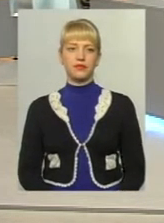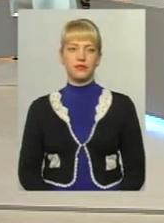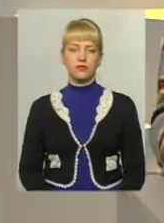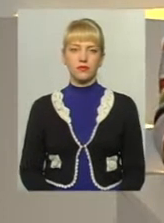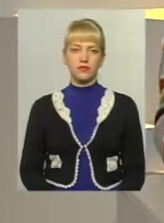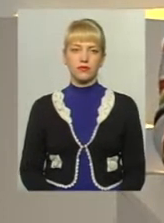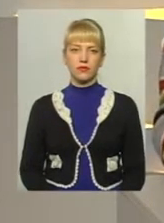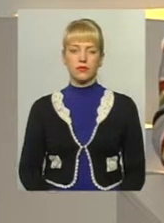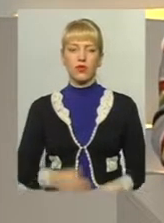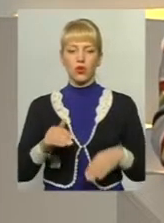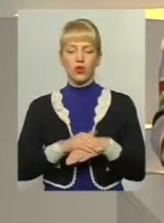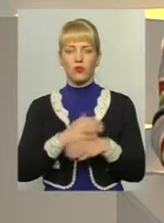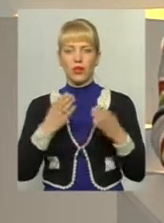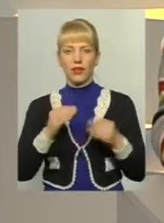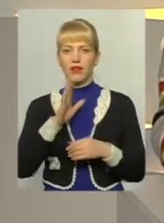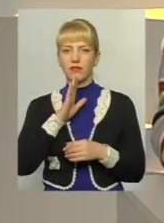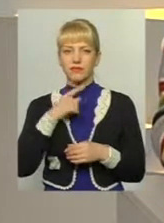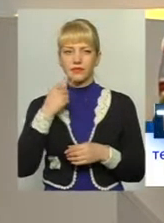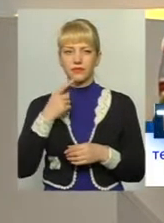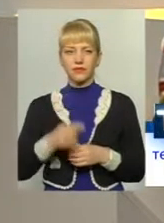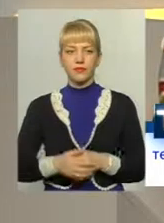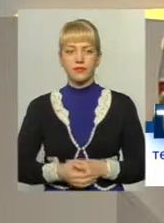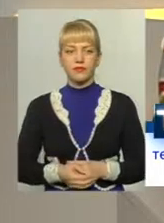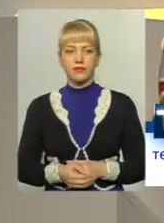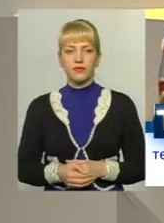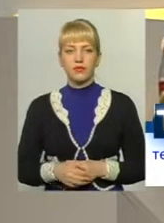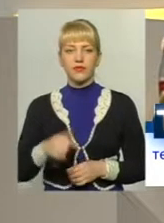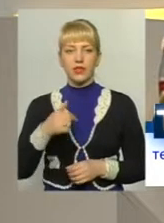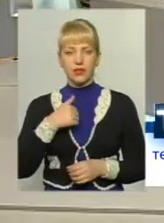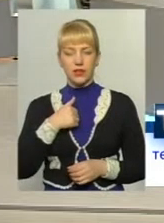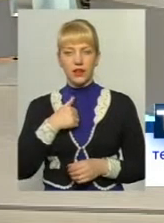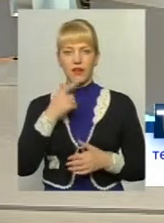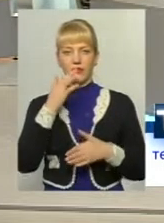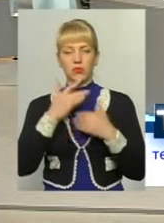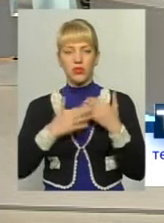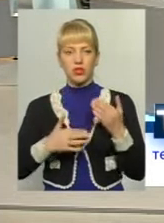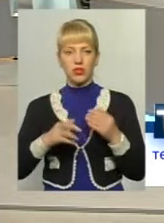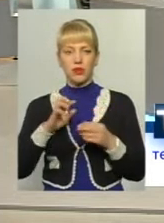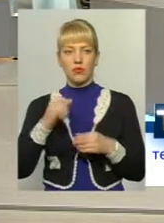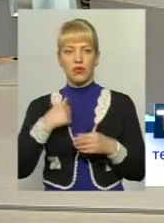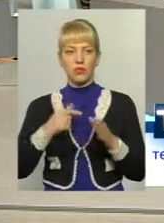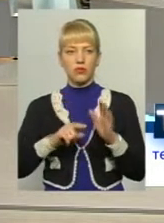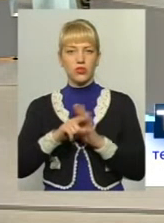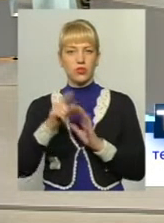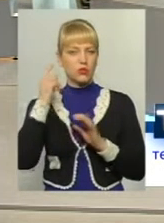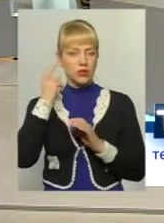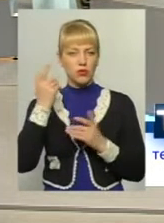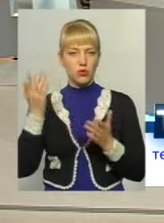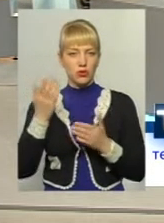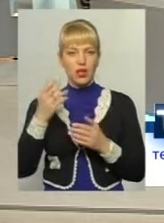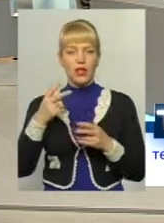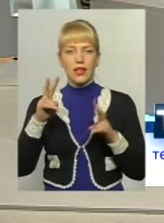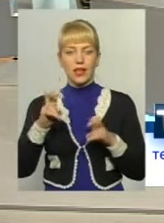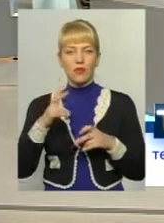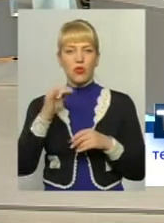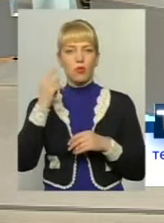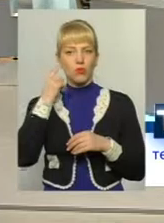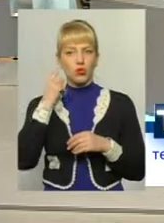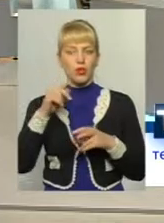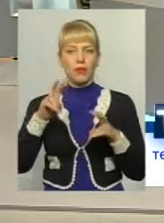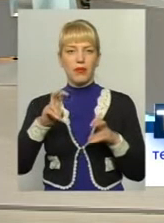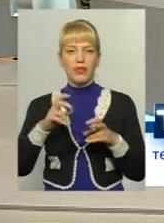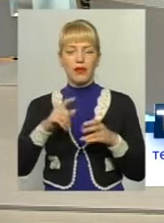каналізації, люди, просто боржники змушені були платити, оскільки не було. Дякую, пане Богдан. Так, у нас є дзвінок у студію. Зараз ми